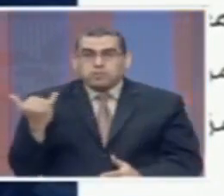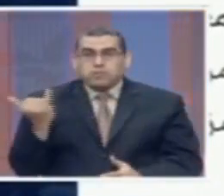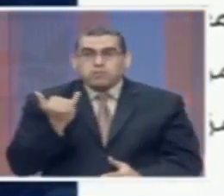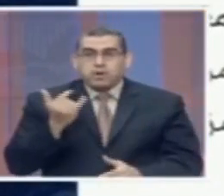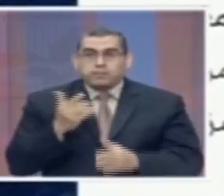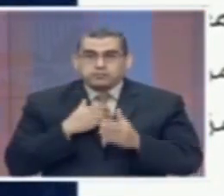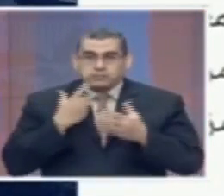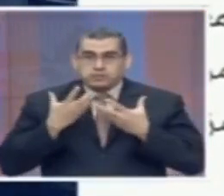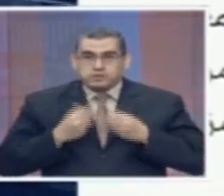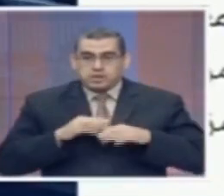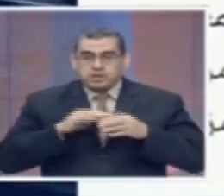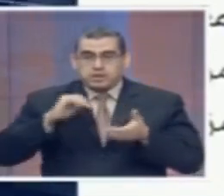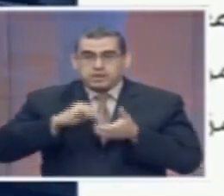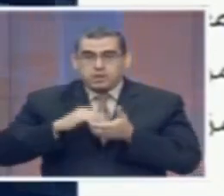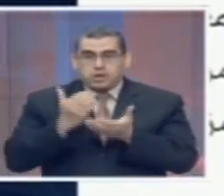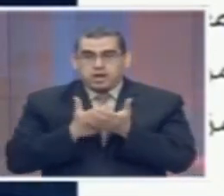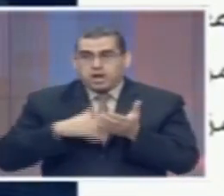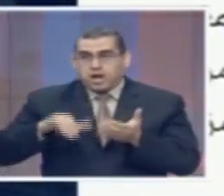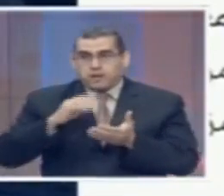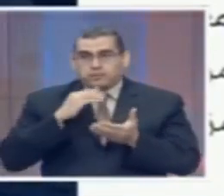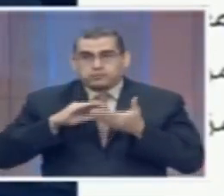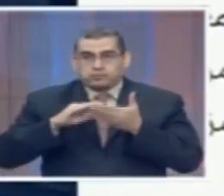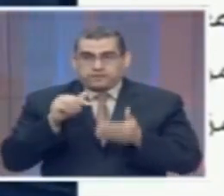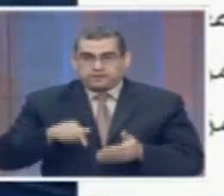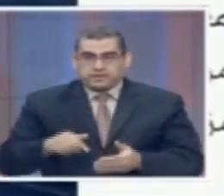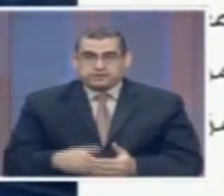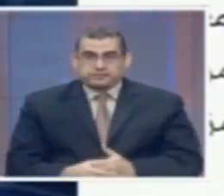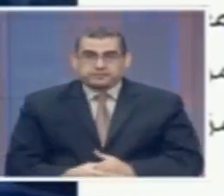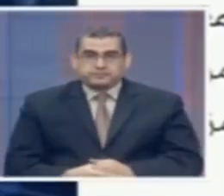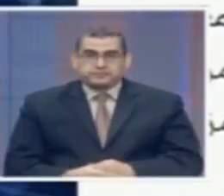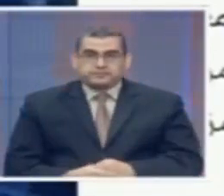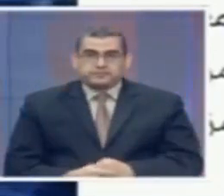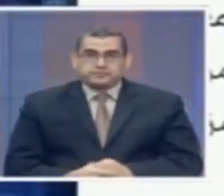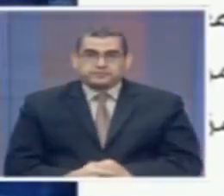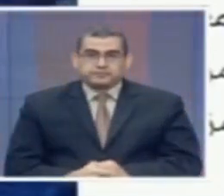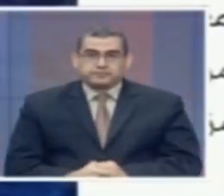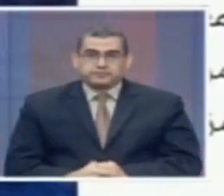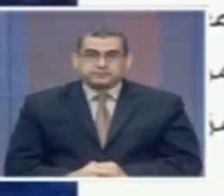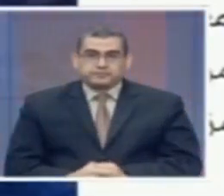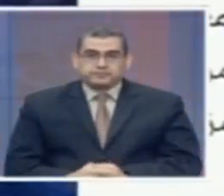من الاستقرار والتعاون الإقليمي في المنطقة.